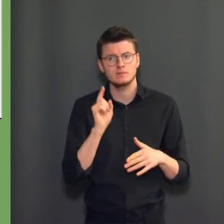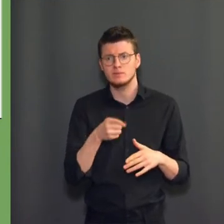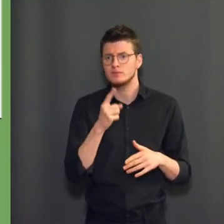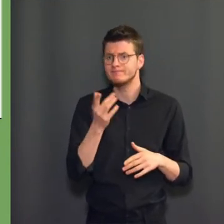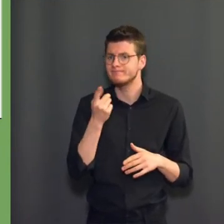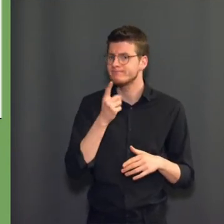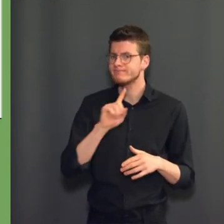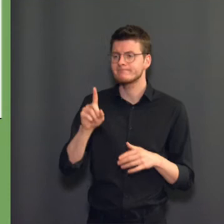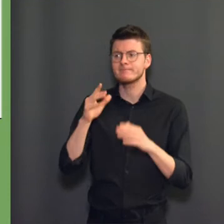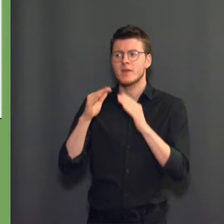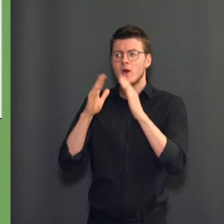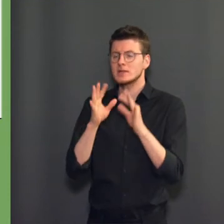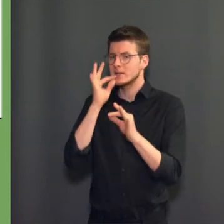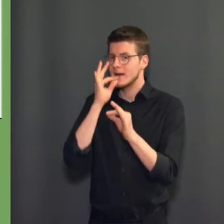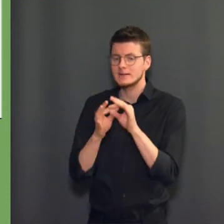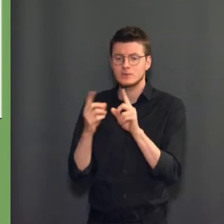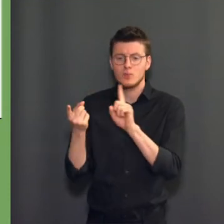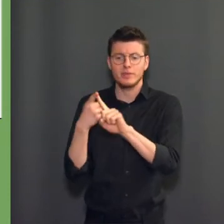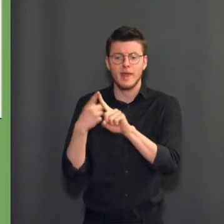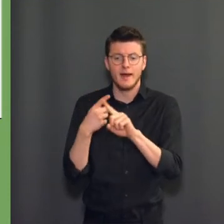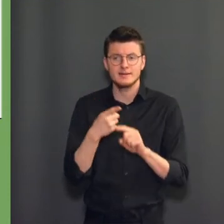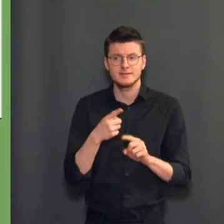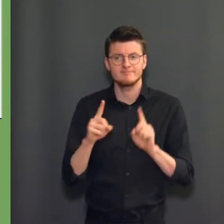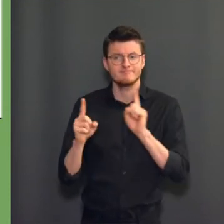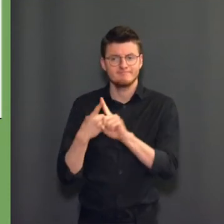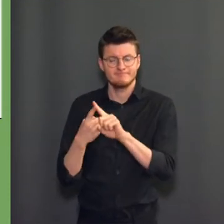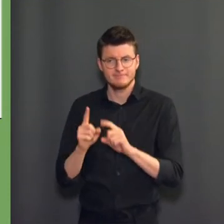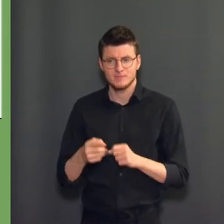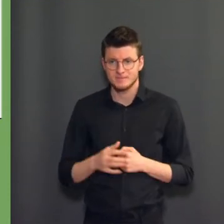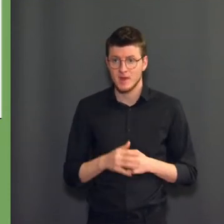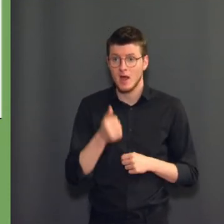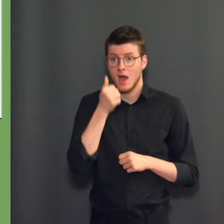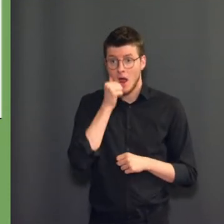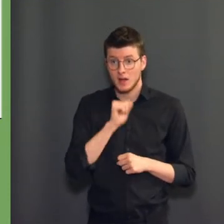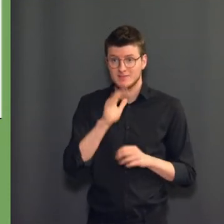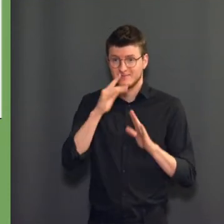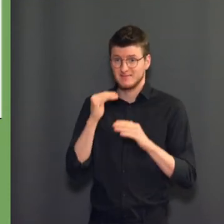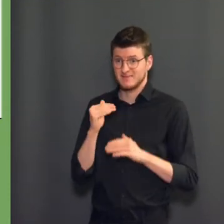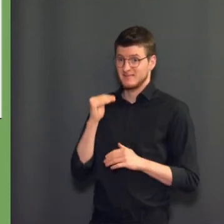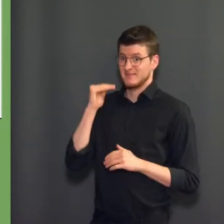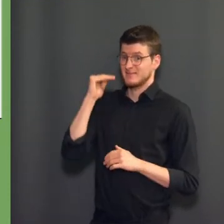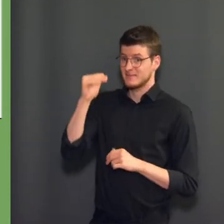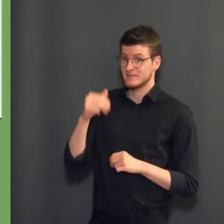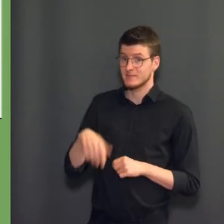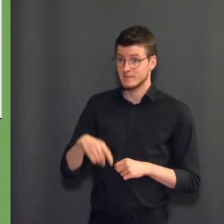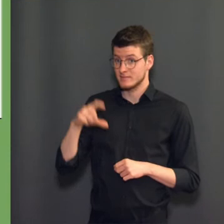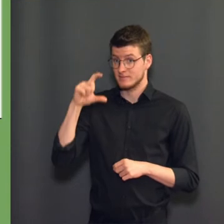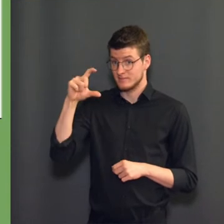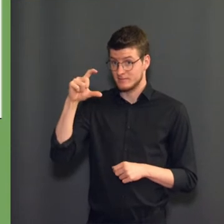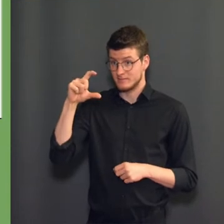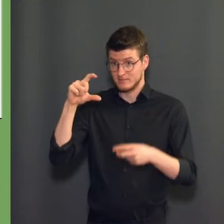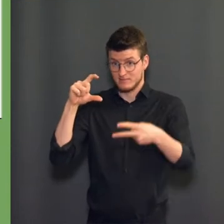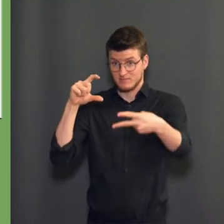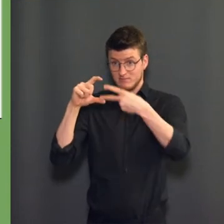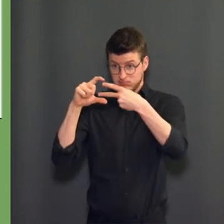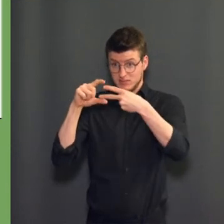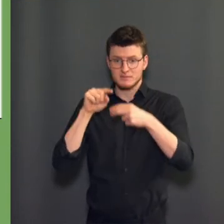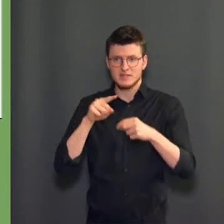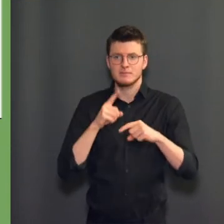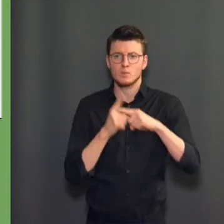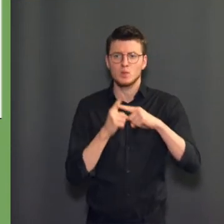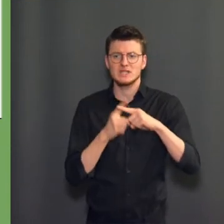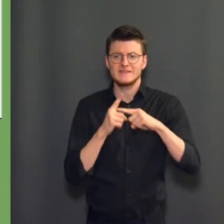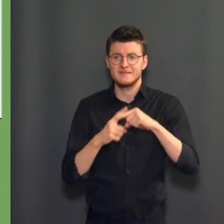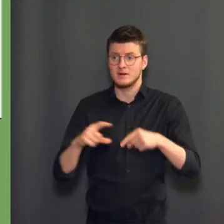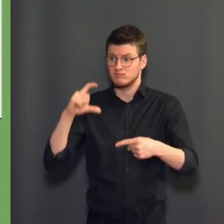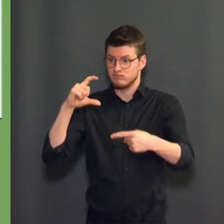En dan een positieve test. Een positieve test herkent u wanneer twee streepjes zichtbaar worden. Eén